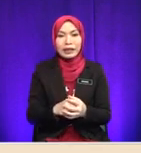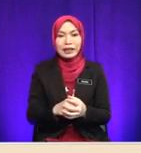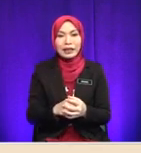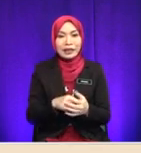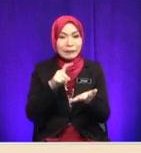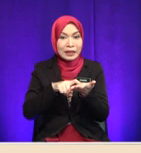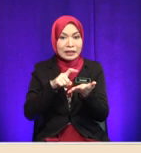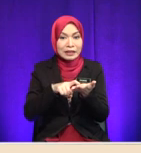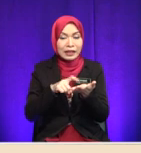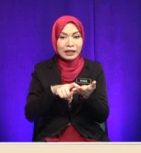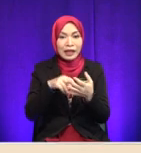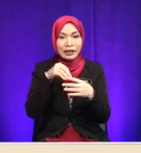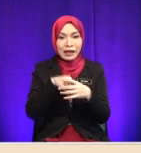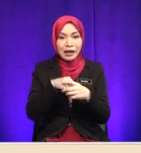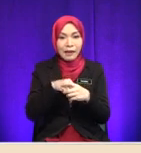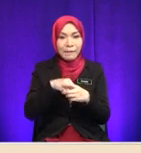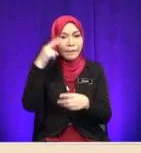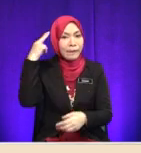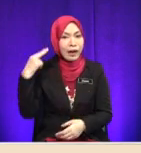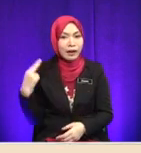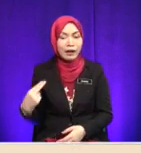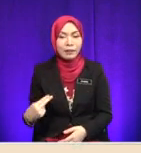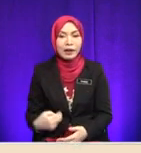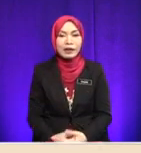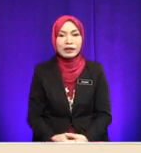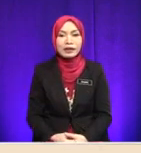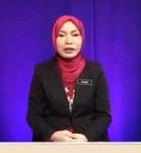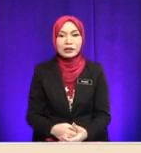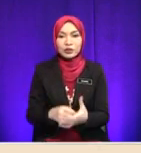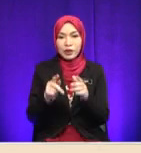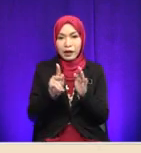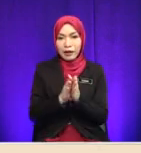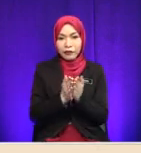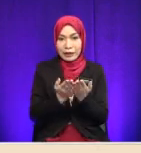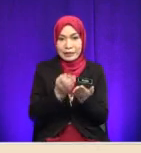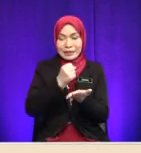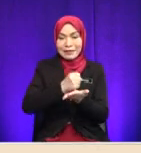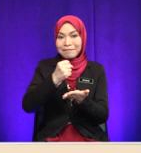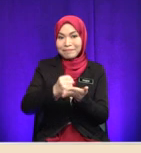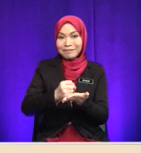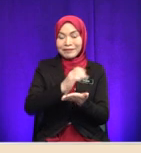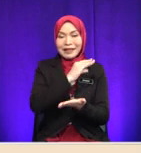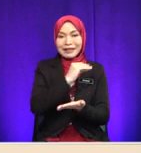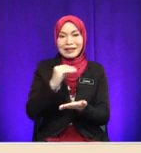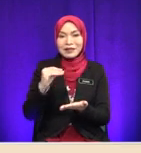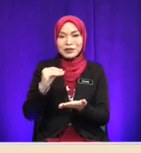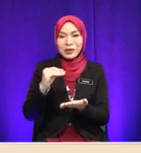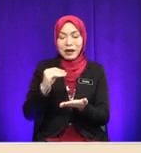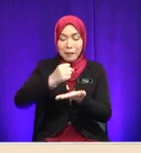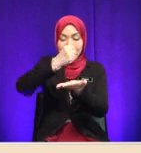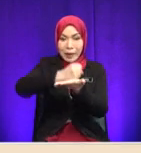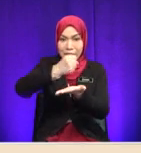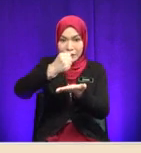kebenaran yang berupa cap pengesahan rasmi pada pasport seseorang yang membolehkannya memasuki atau